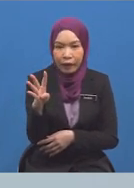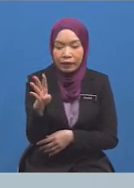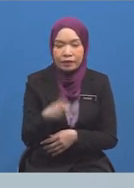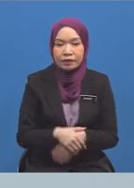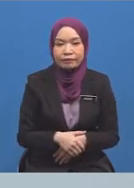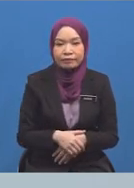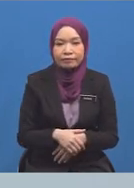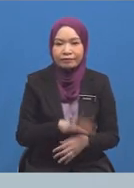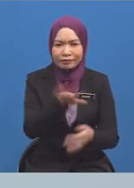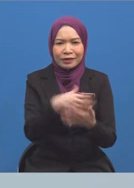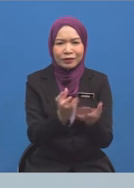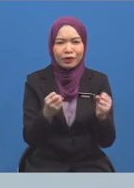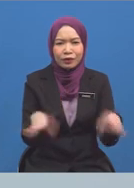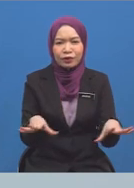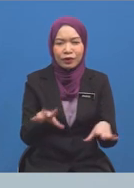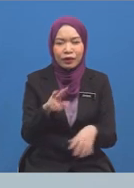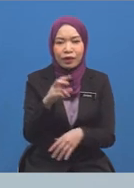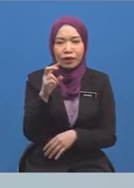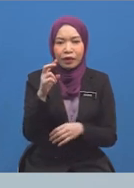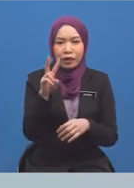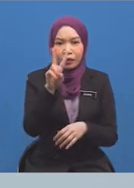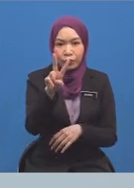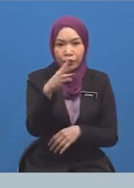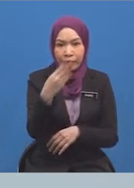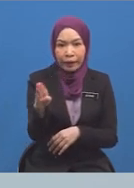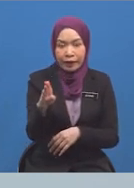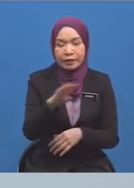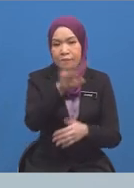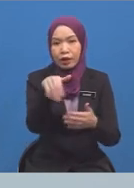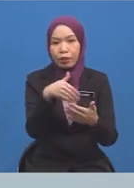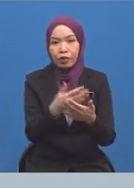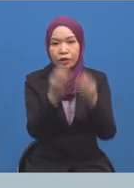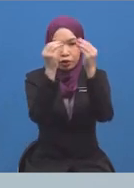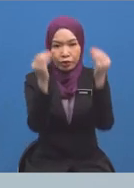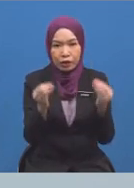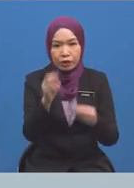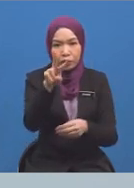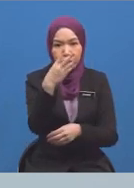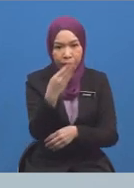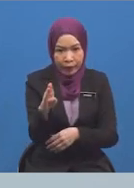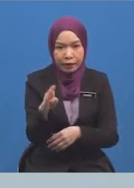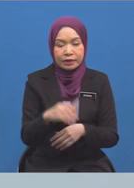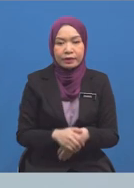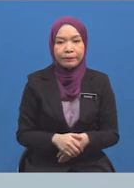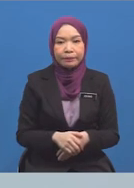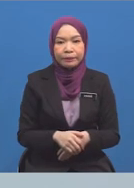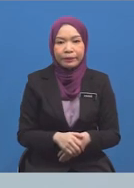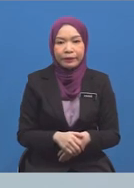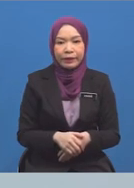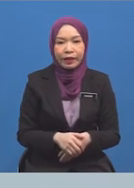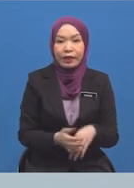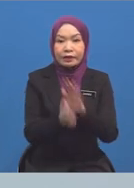ada 12 kawasan belore daripada berapa bahagia nih Yo mestilah 12